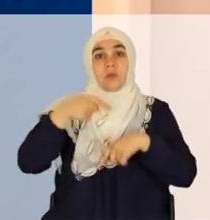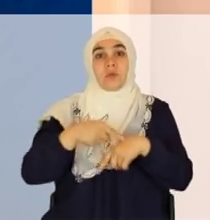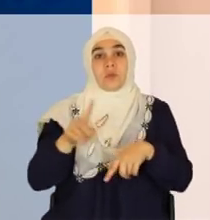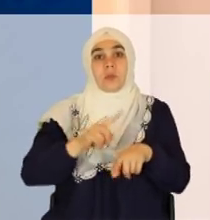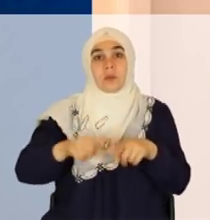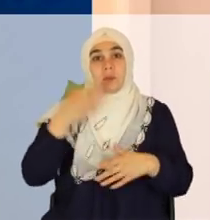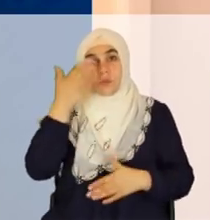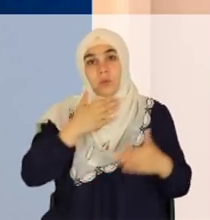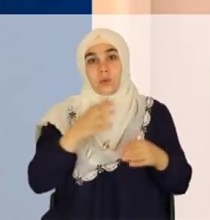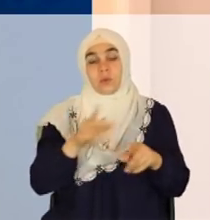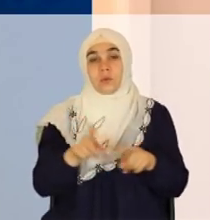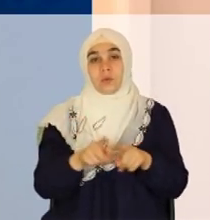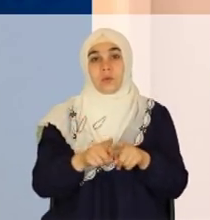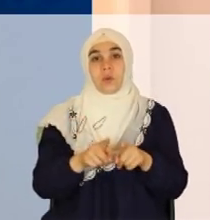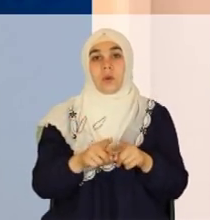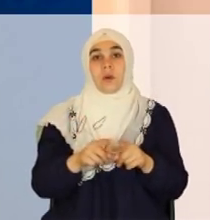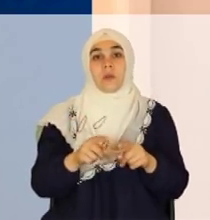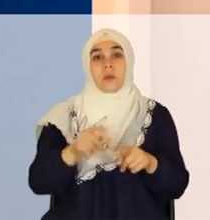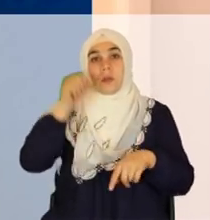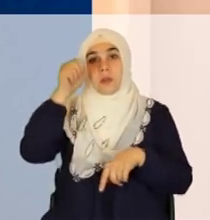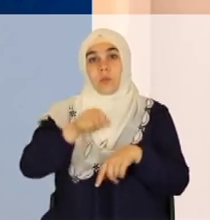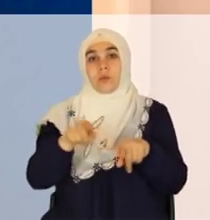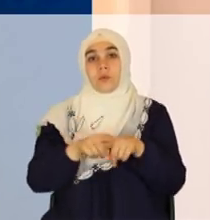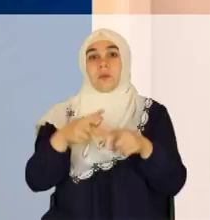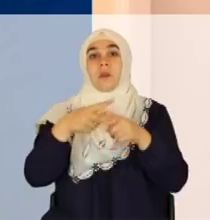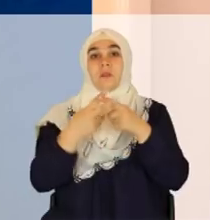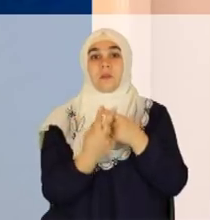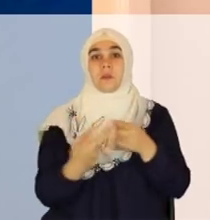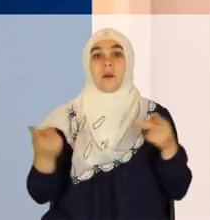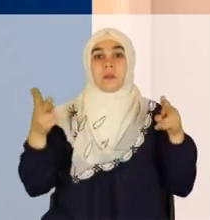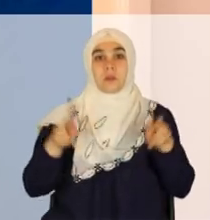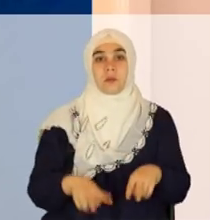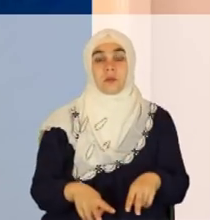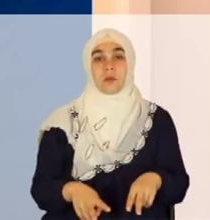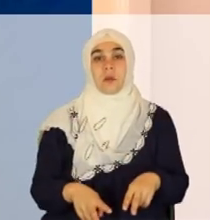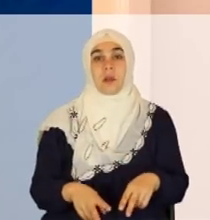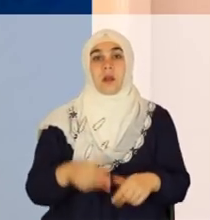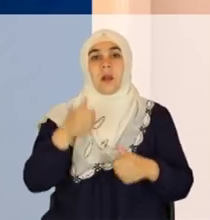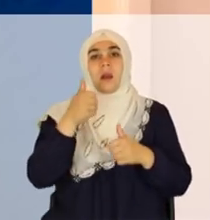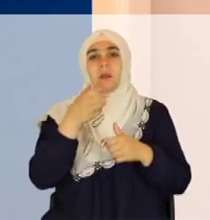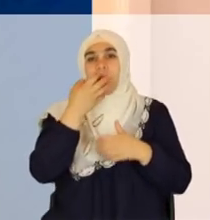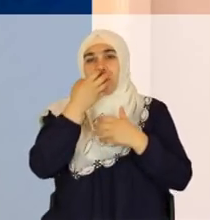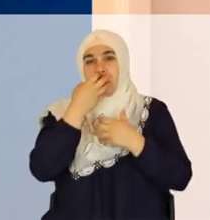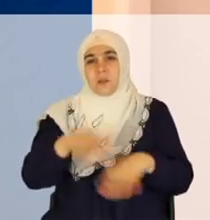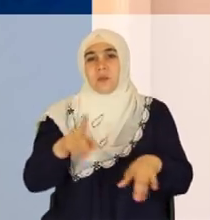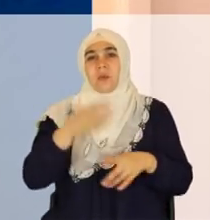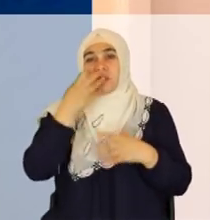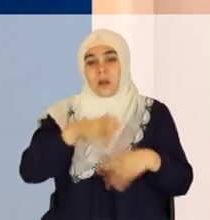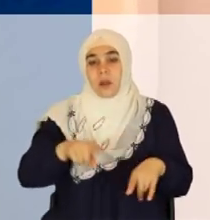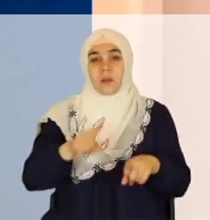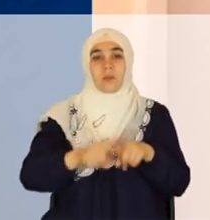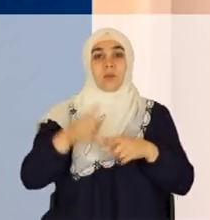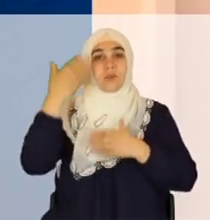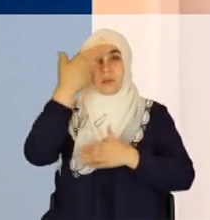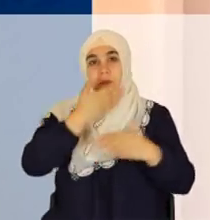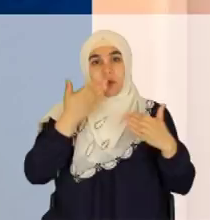tasarlanandı da tezrak tezrak kılıçkı o da ibadeti muhsandı uçuruydu. Hatta taşlarla ısır olsa ısırda küyüp